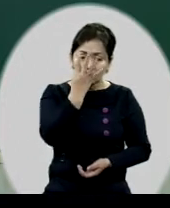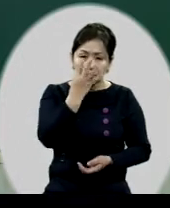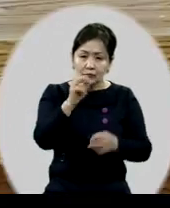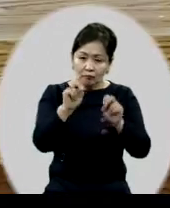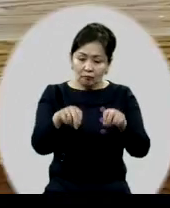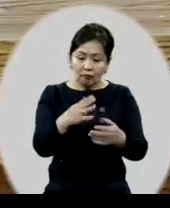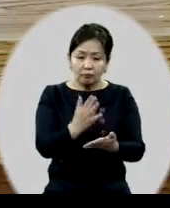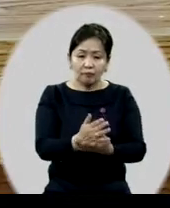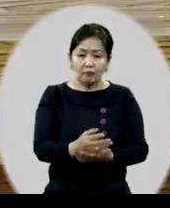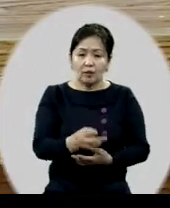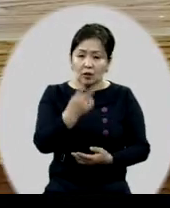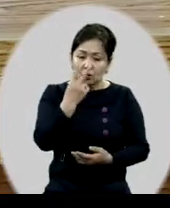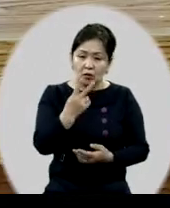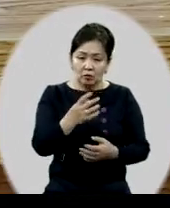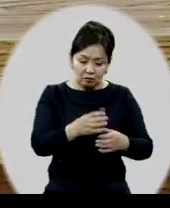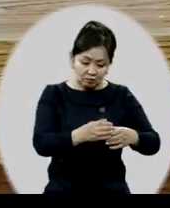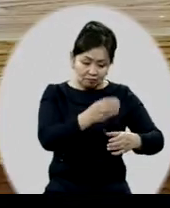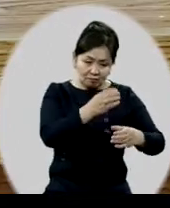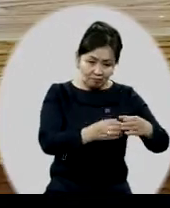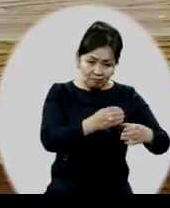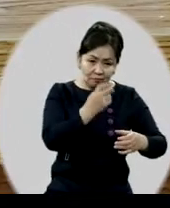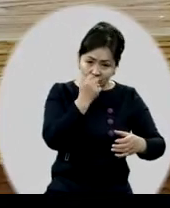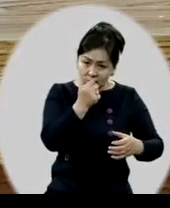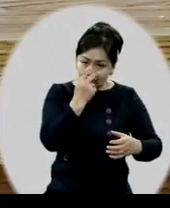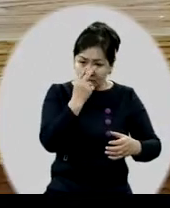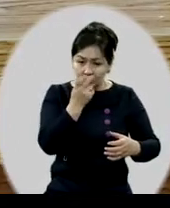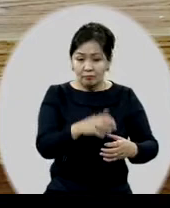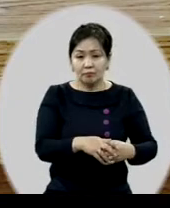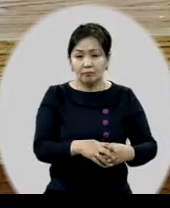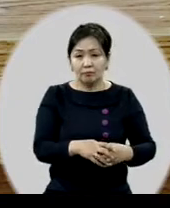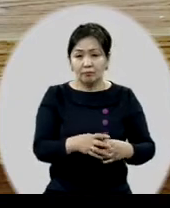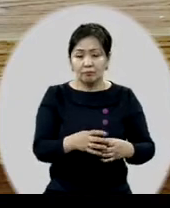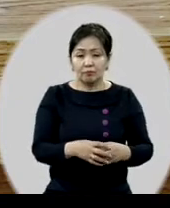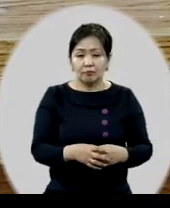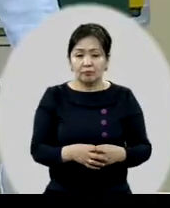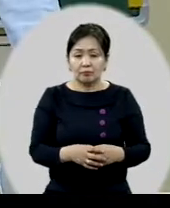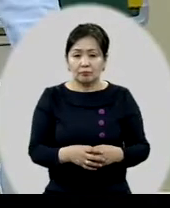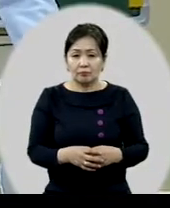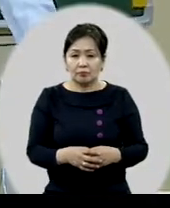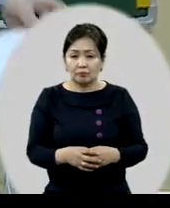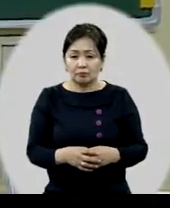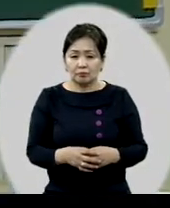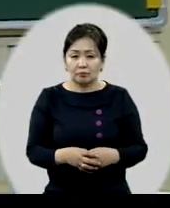5-4. Хоёр дугаартай савыг ажиглаарай. Одоо үнийг мөн адил